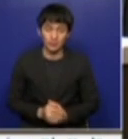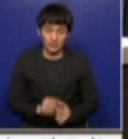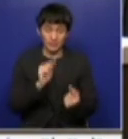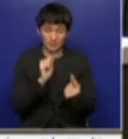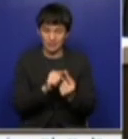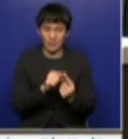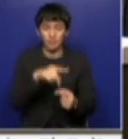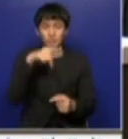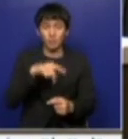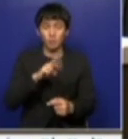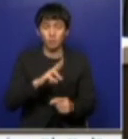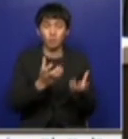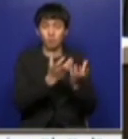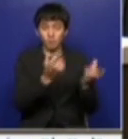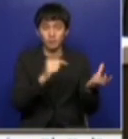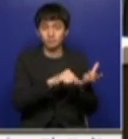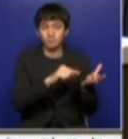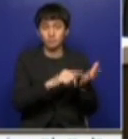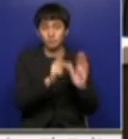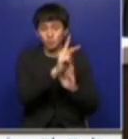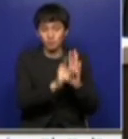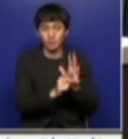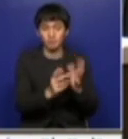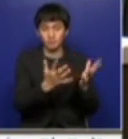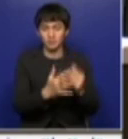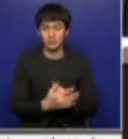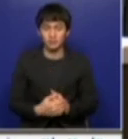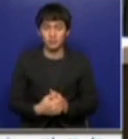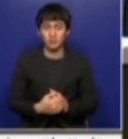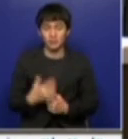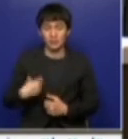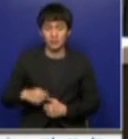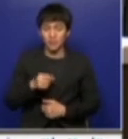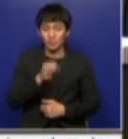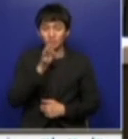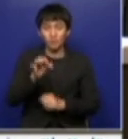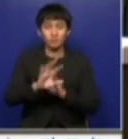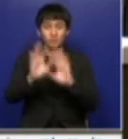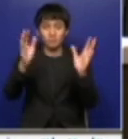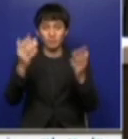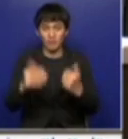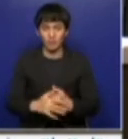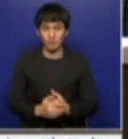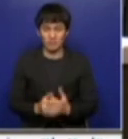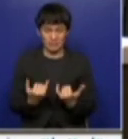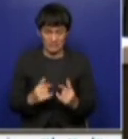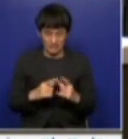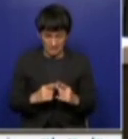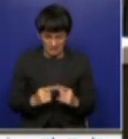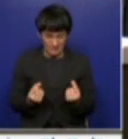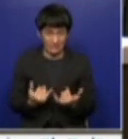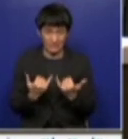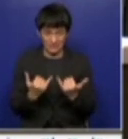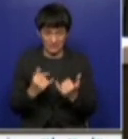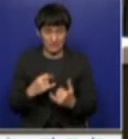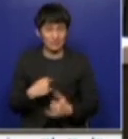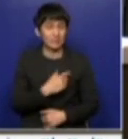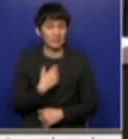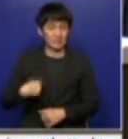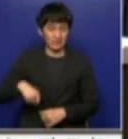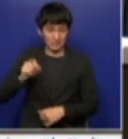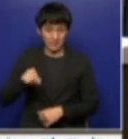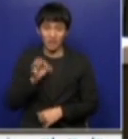ประหยัดตรงไหนศาลรับฟ้องแล้วนะครับผมไม่ลงละเอียดเพราะว่าแต่เรื่องนี้อยู่ในศาลแจ้งกลับเป็นทำอาหารว่า